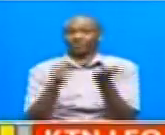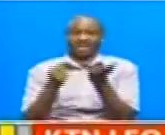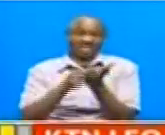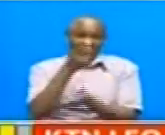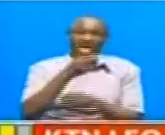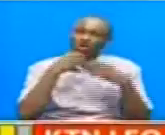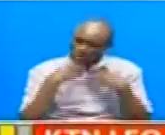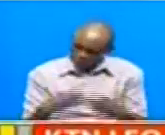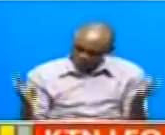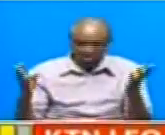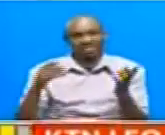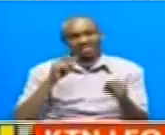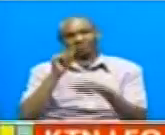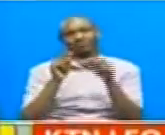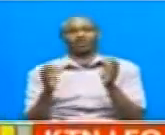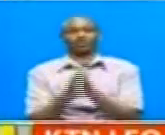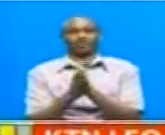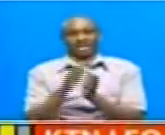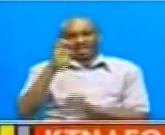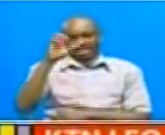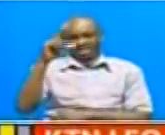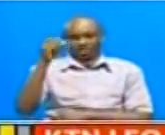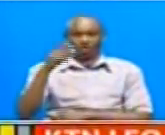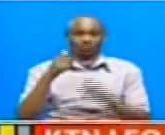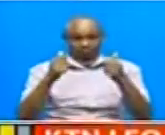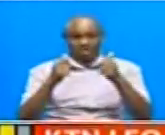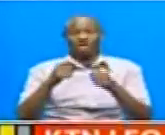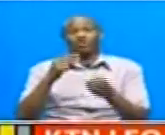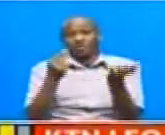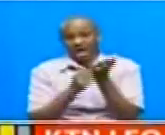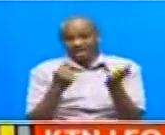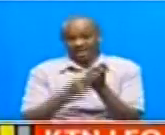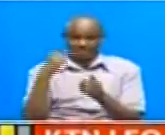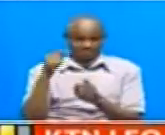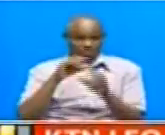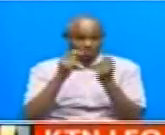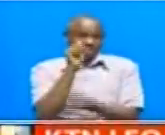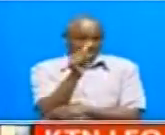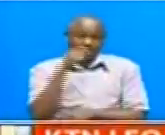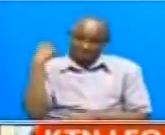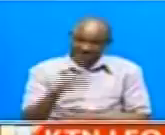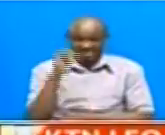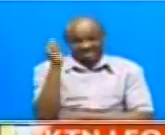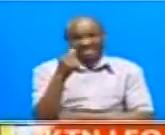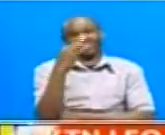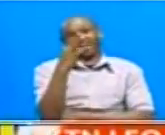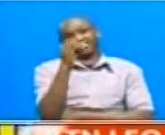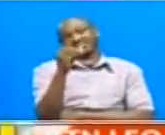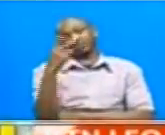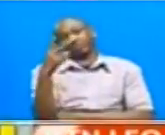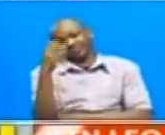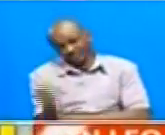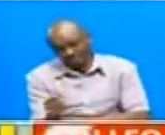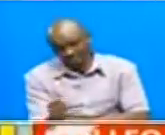kwani ilipoteza mechi ya marudiano ya kombe la Elgon. Uganda Cranes ilipata Kenya A kichapo cha alama